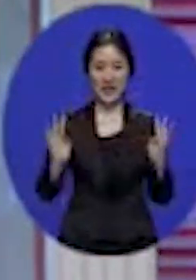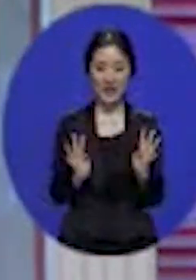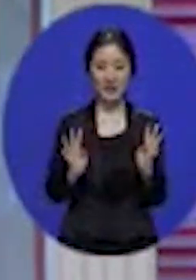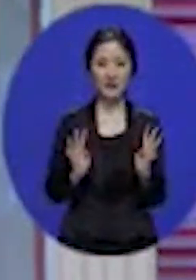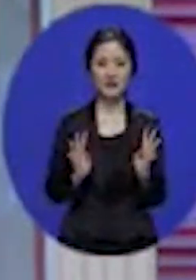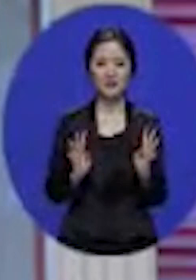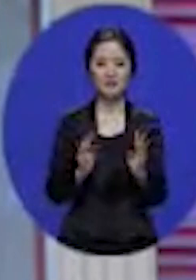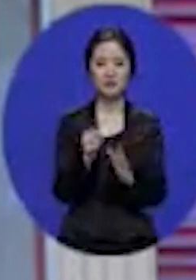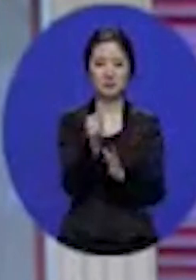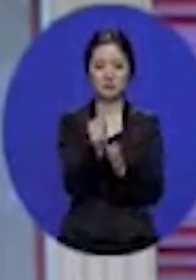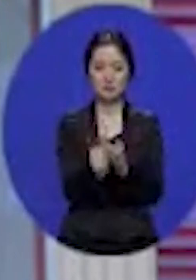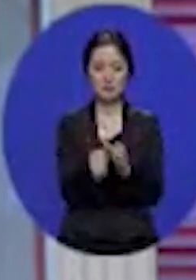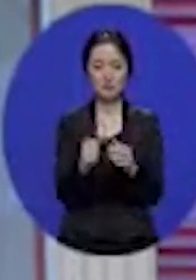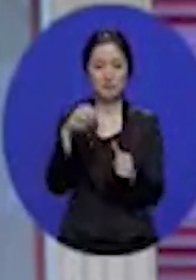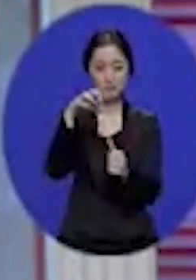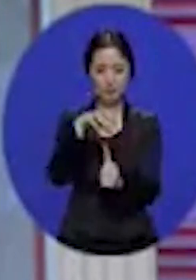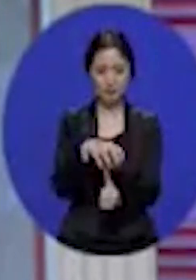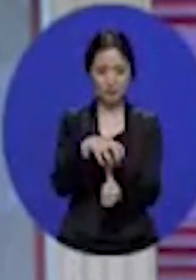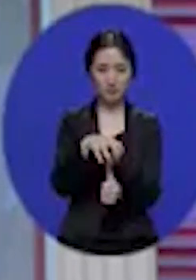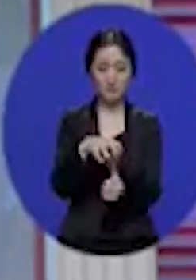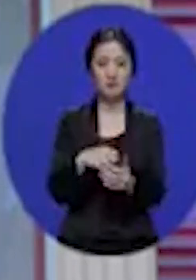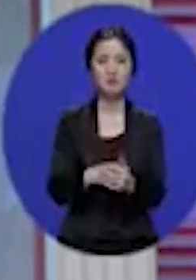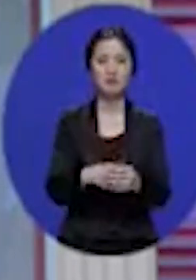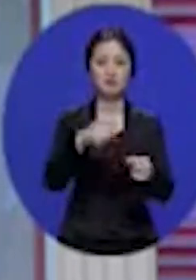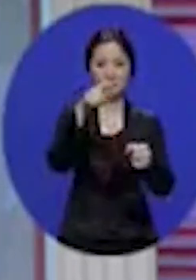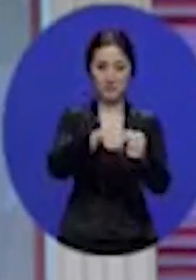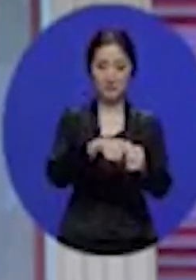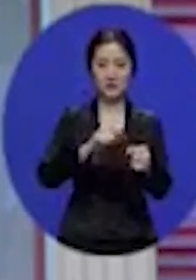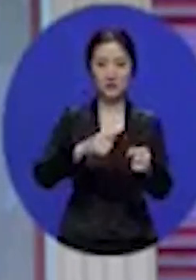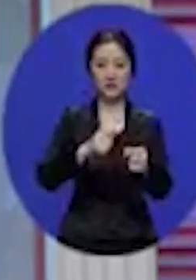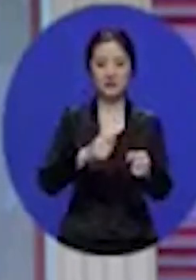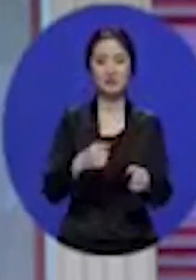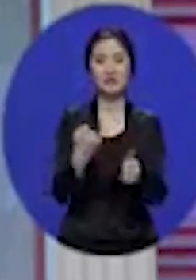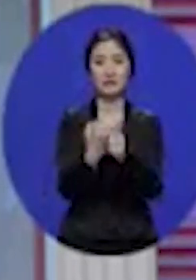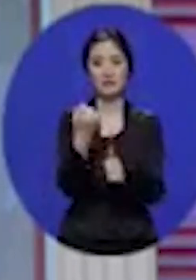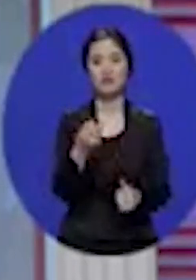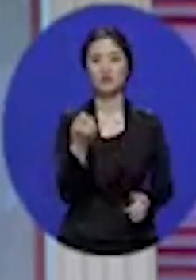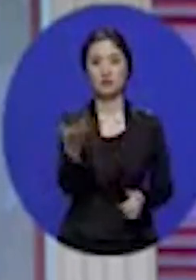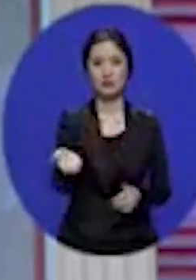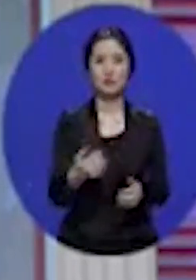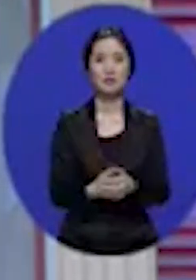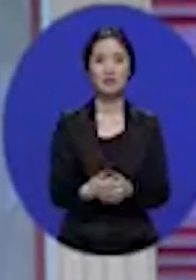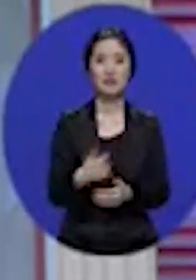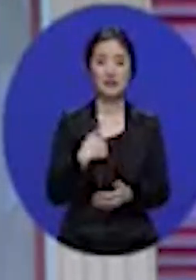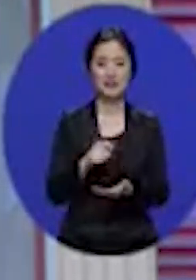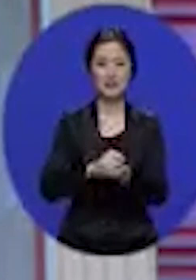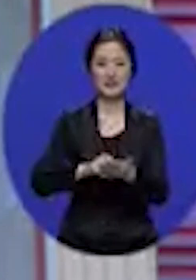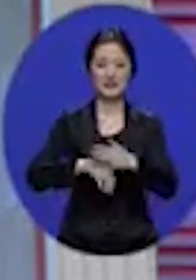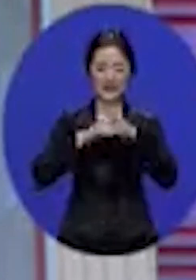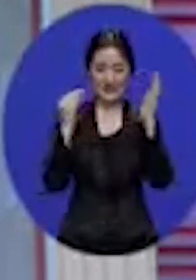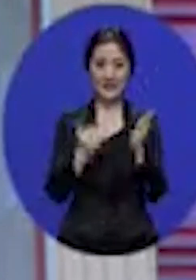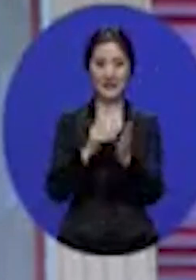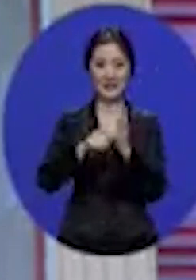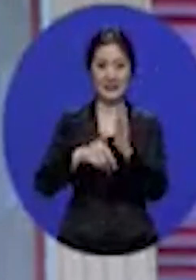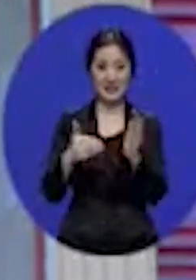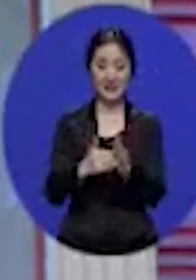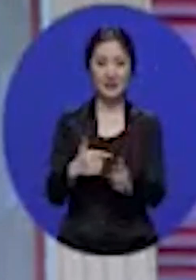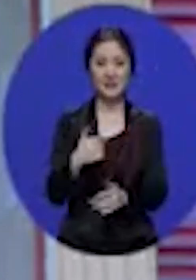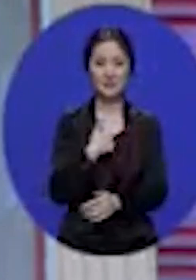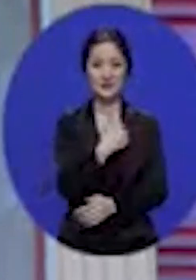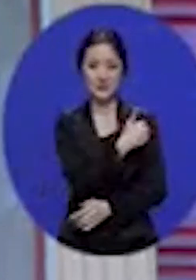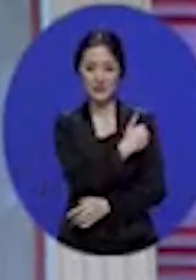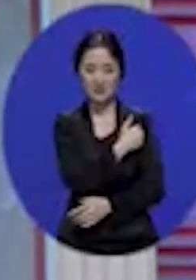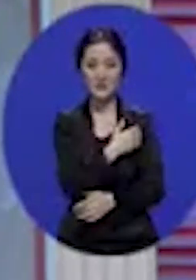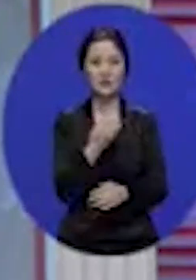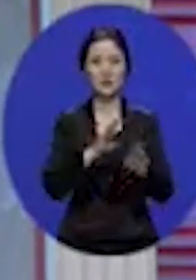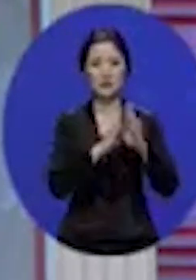그리고 들어가서 문을 딱 잠근 다음에 그 키를 와이프한테 딱 주고 그랬대요. 내가 이 원고를 탈고할 때까지는 절대로 문을